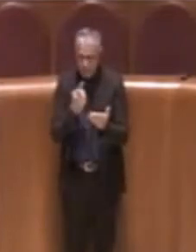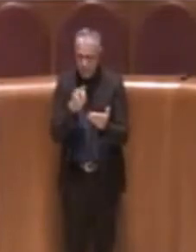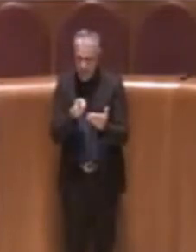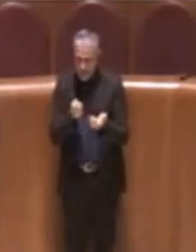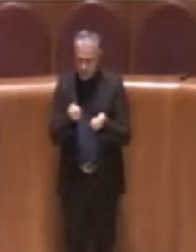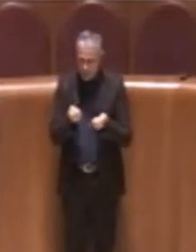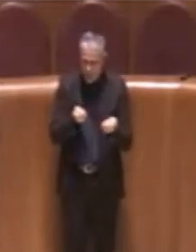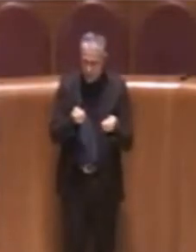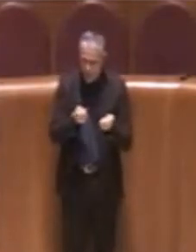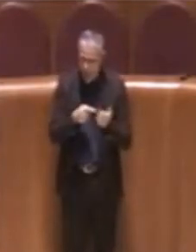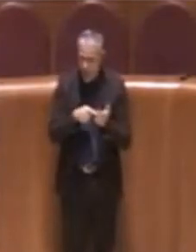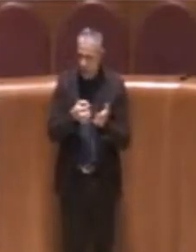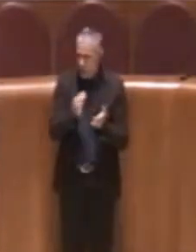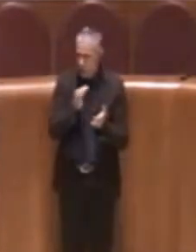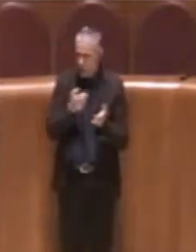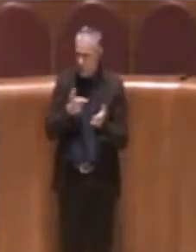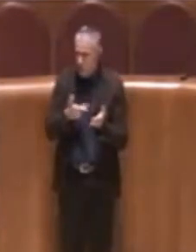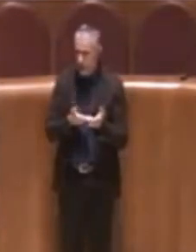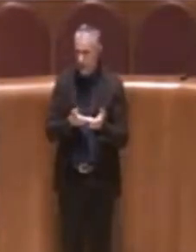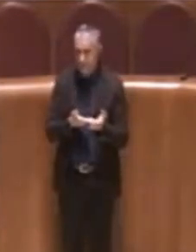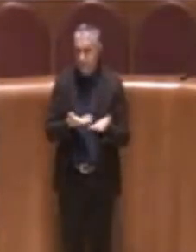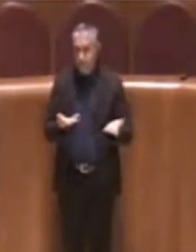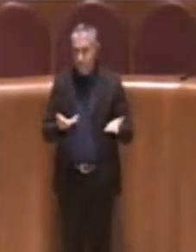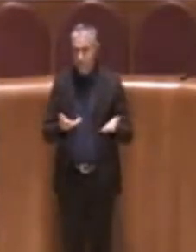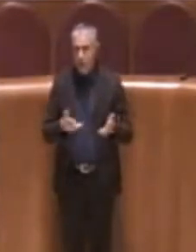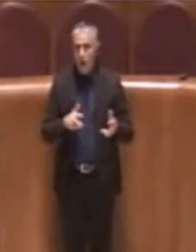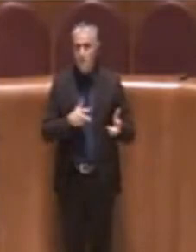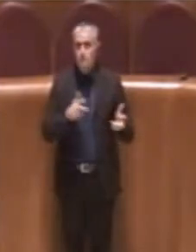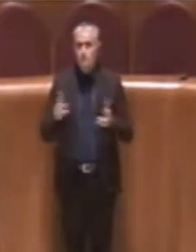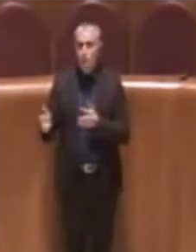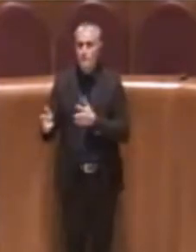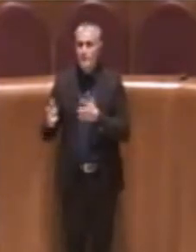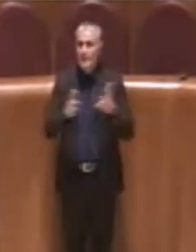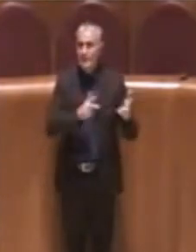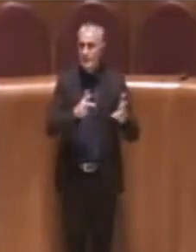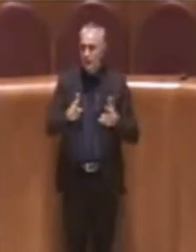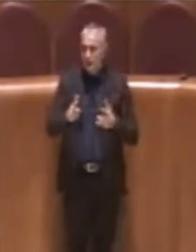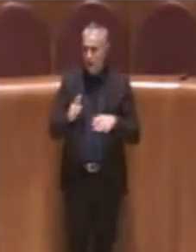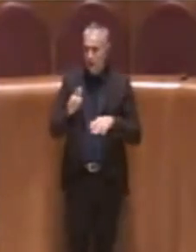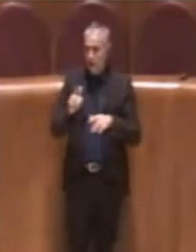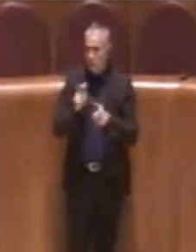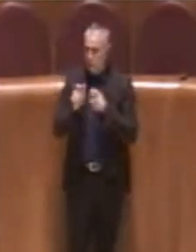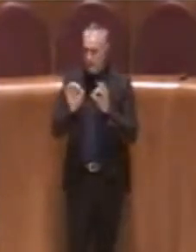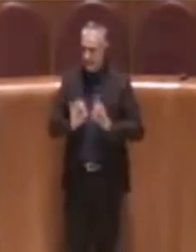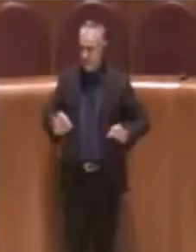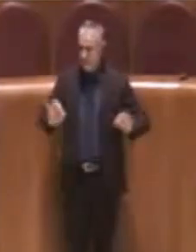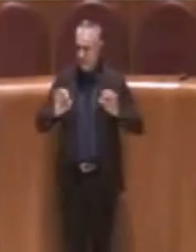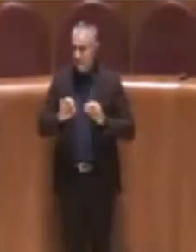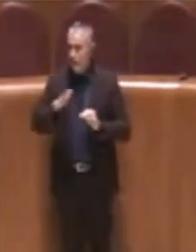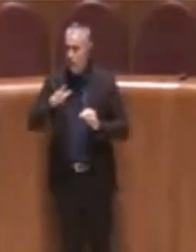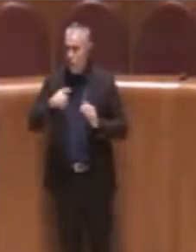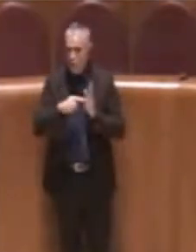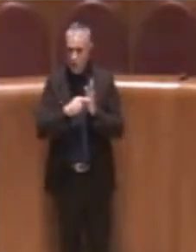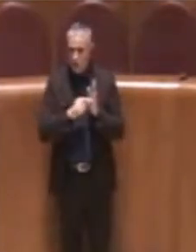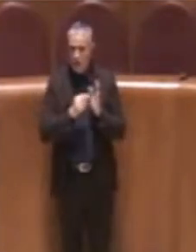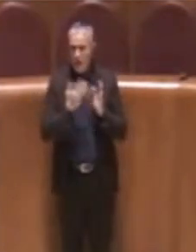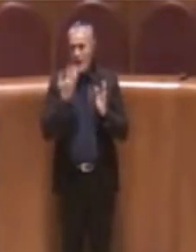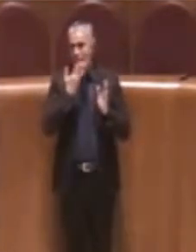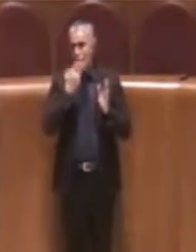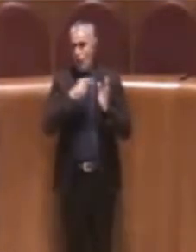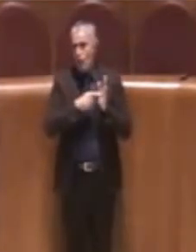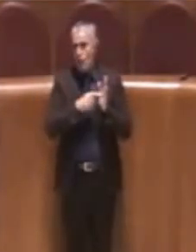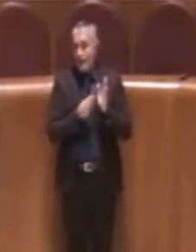rifiuti. Quindi la mobilità, non abbiamo toccato gli ambiti di mobilità se non per un errore corretto già da un